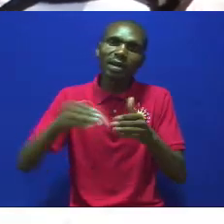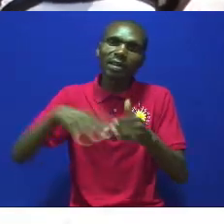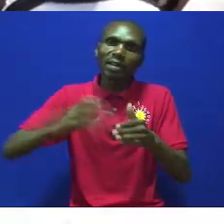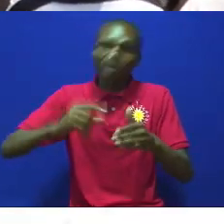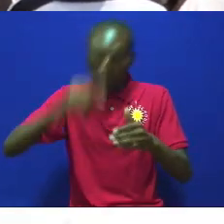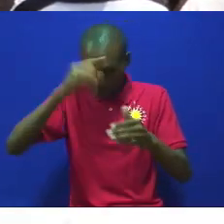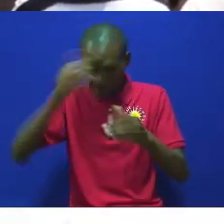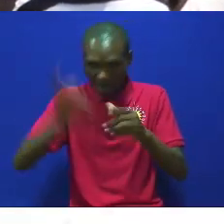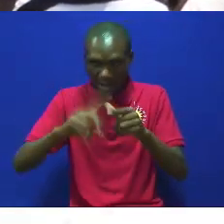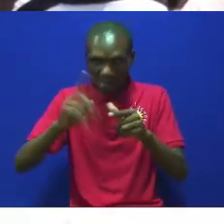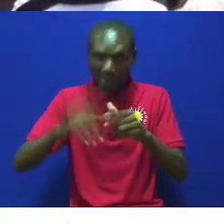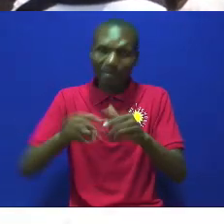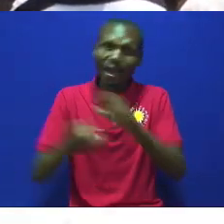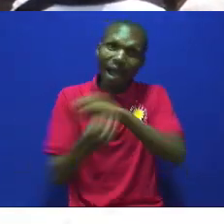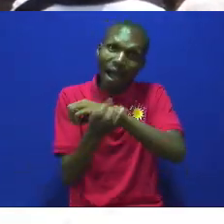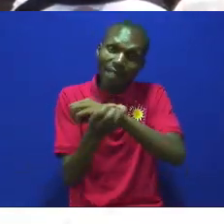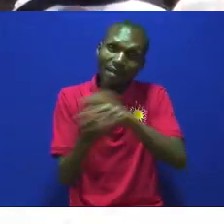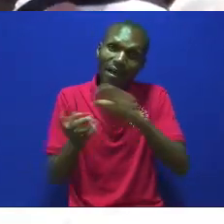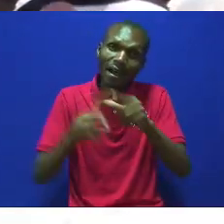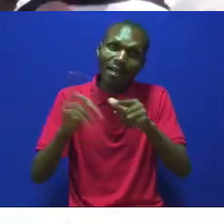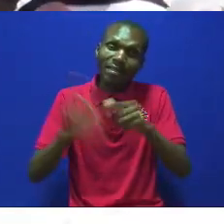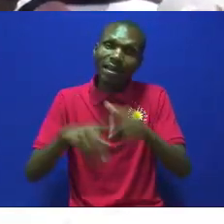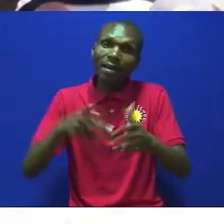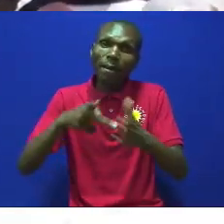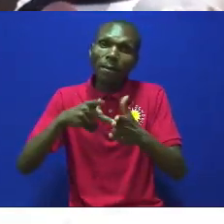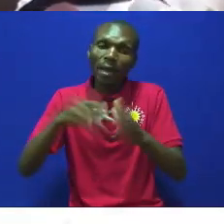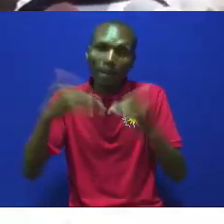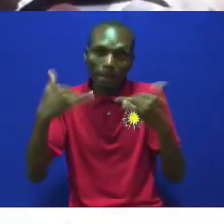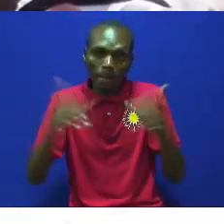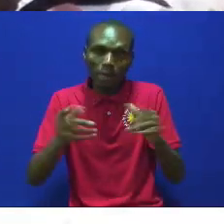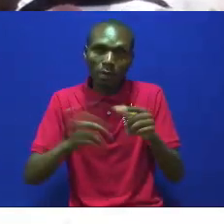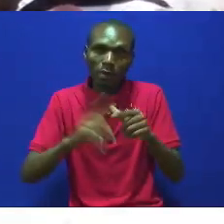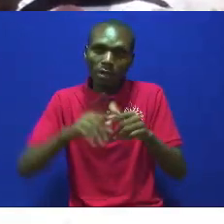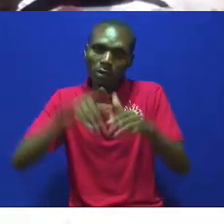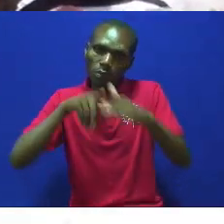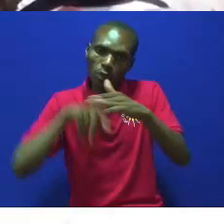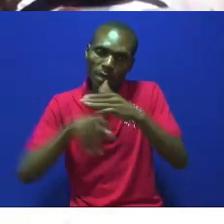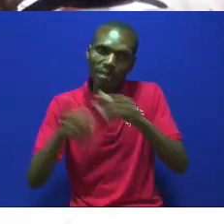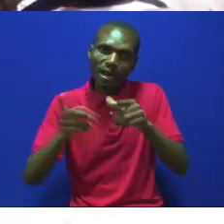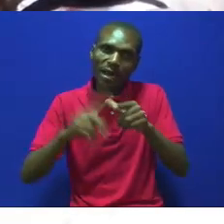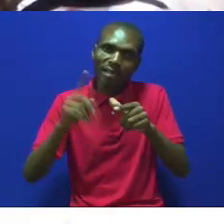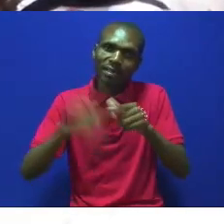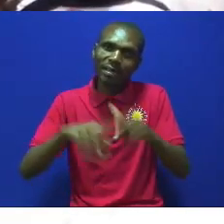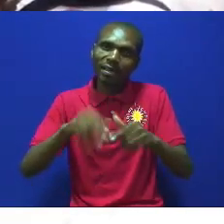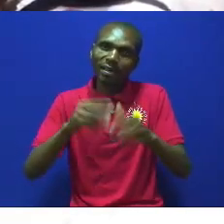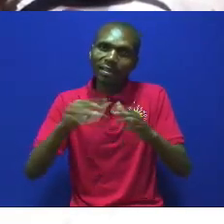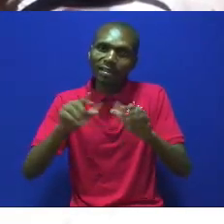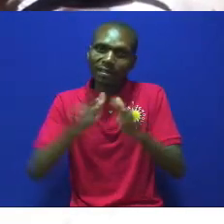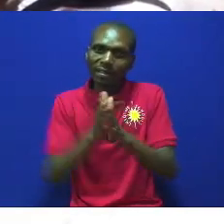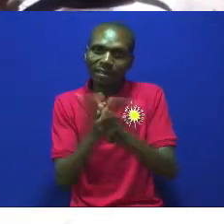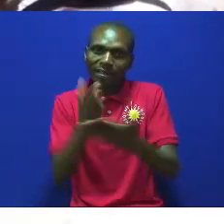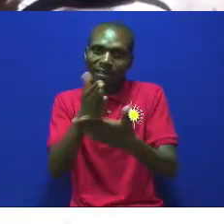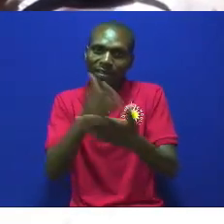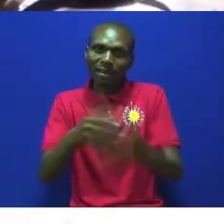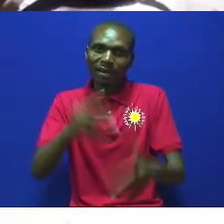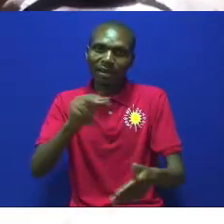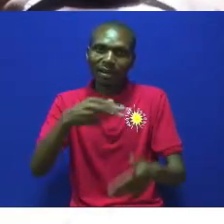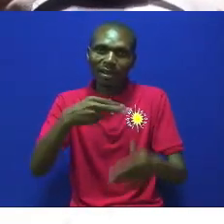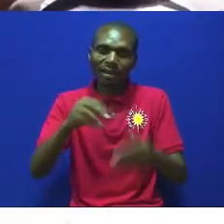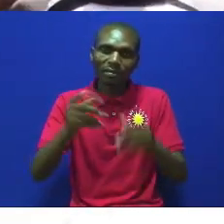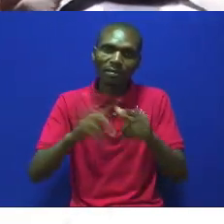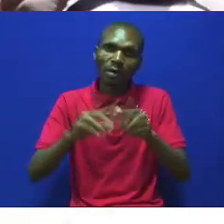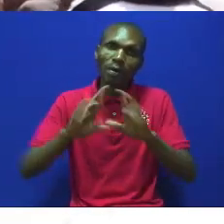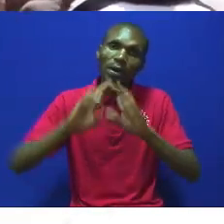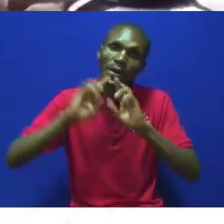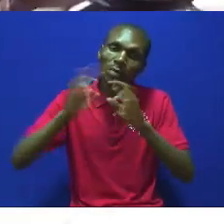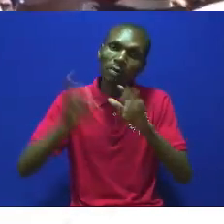government watawaeleza hakuna malipo, lakini ukipita hapo utakuwa na kadi ya NHIF. Na tumesema